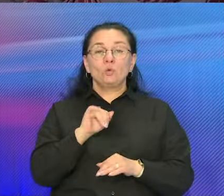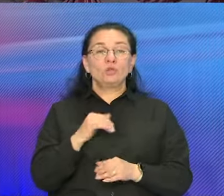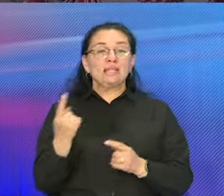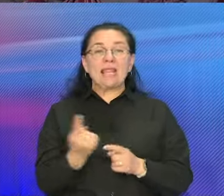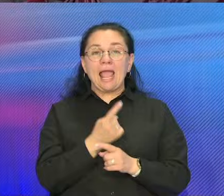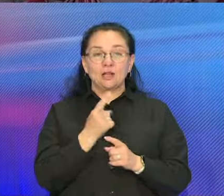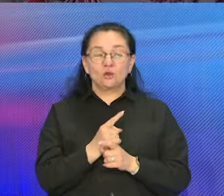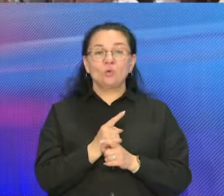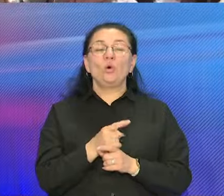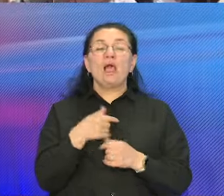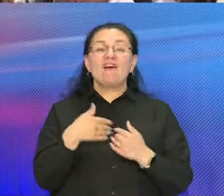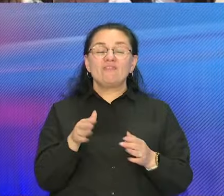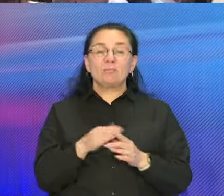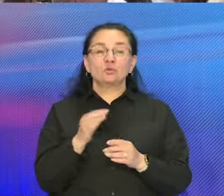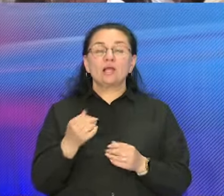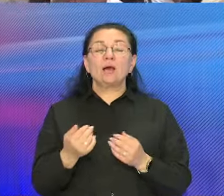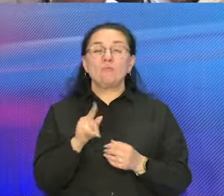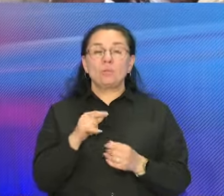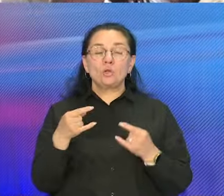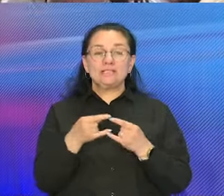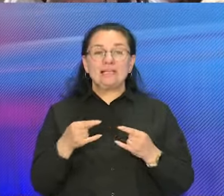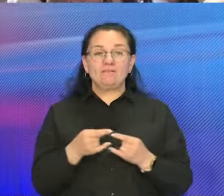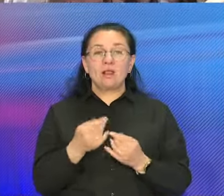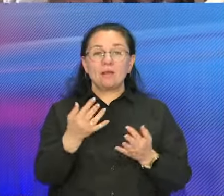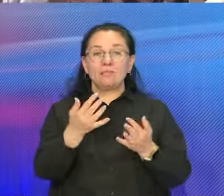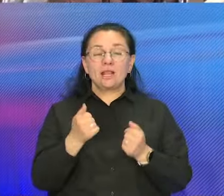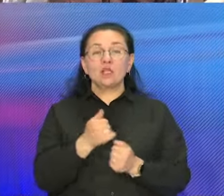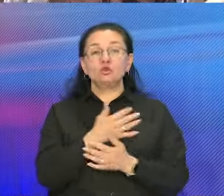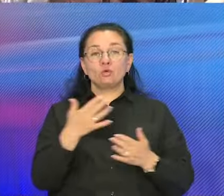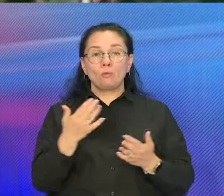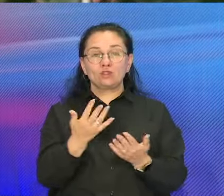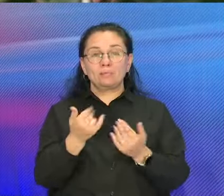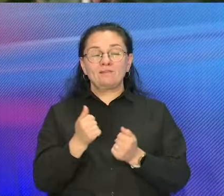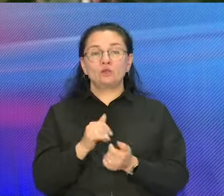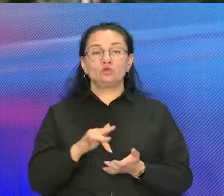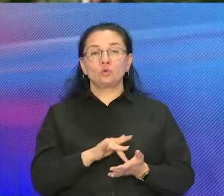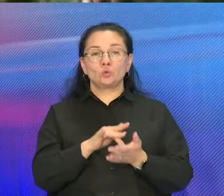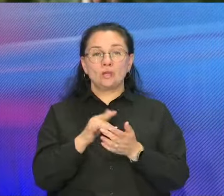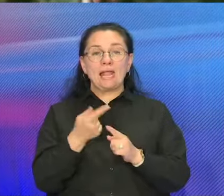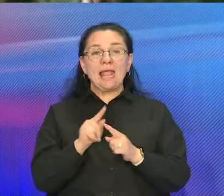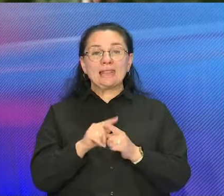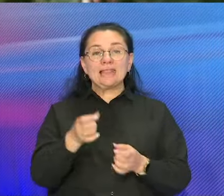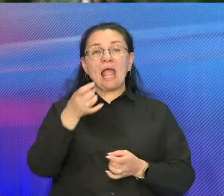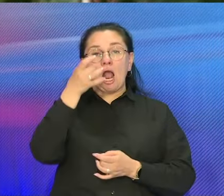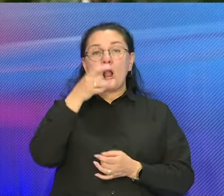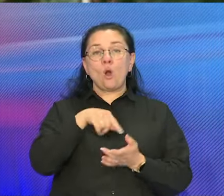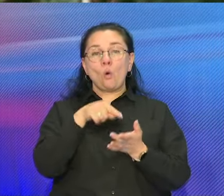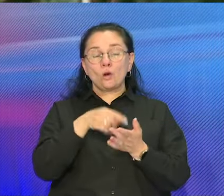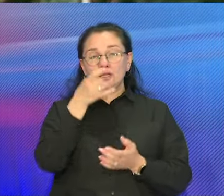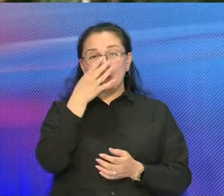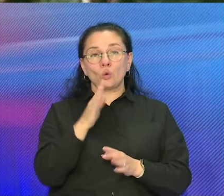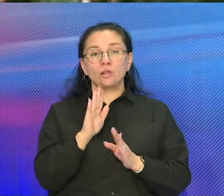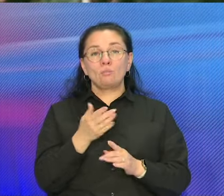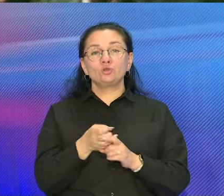популярного шоу Такая реклама безумовно притягню в регион ещё больше туристов Для Гродно это будет ещё раз такой